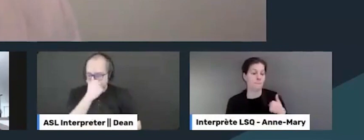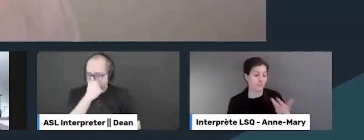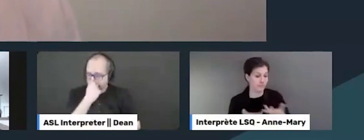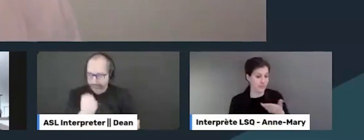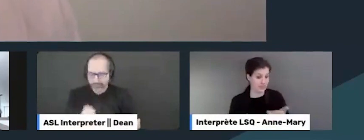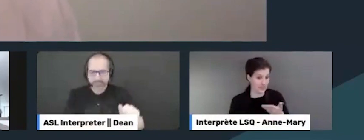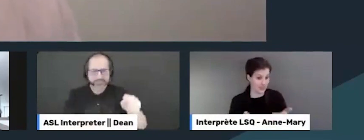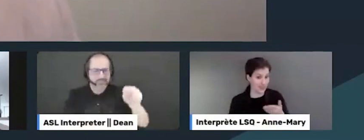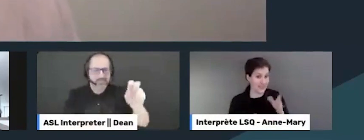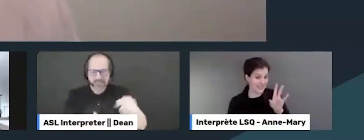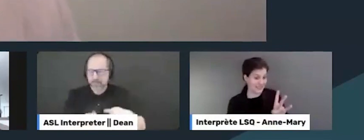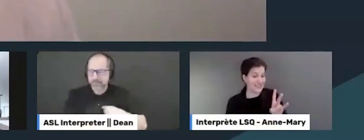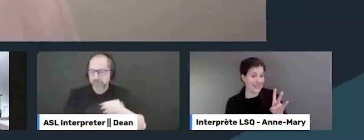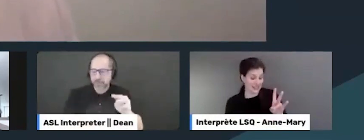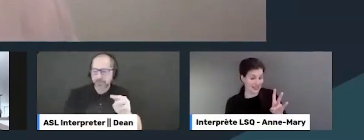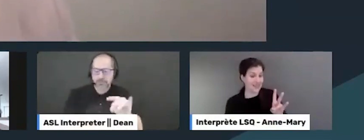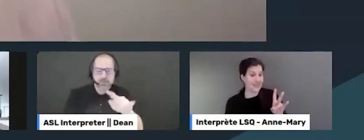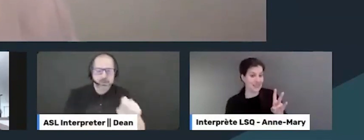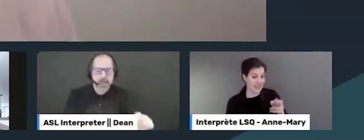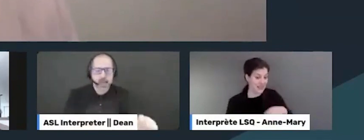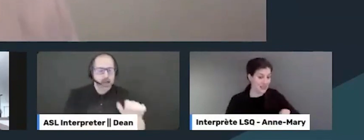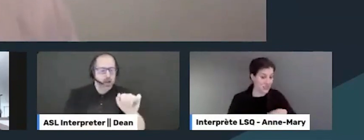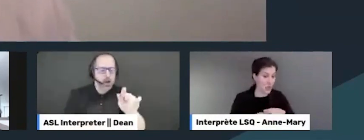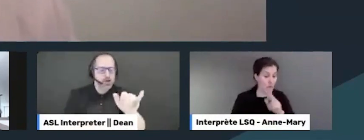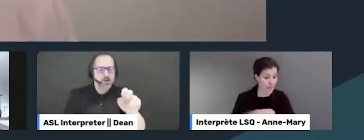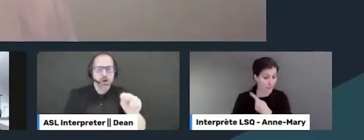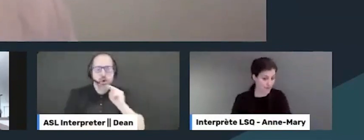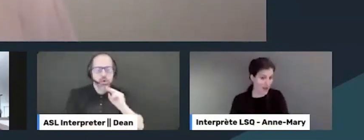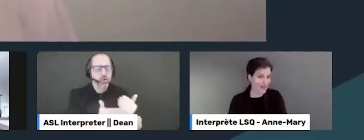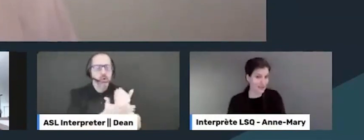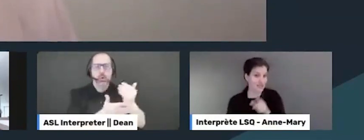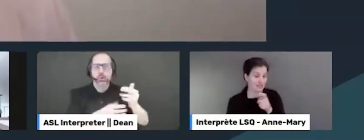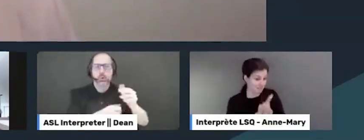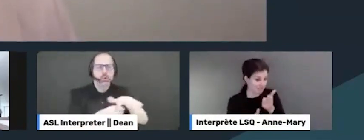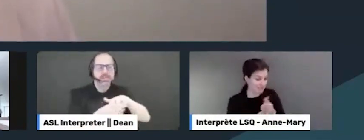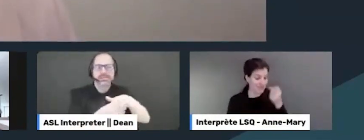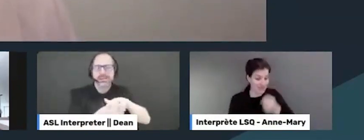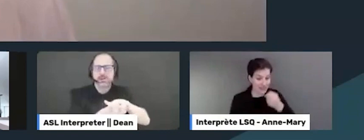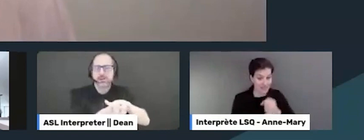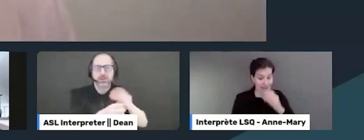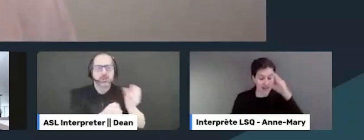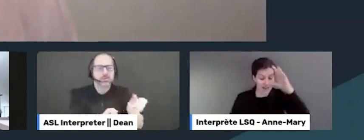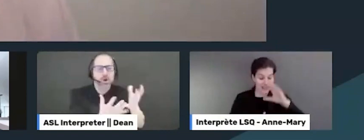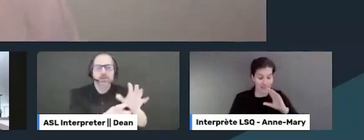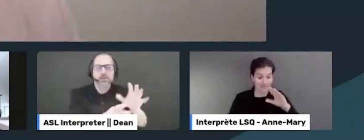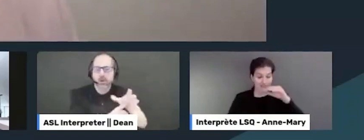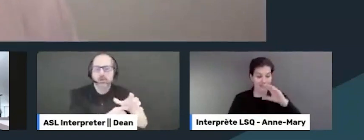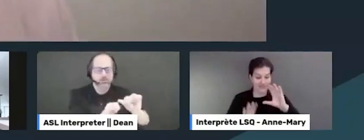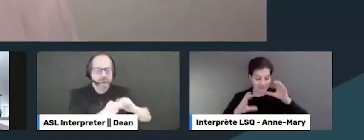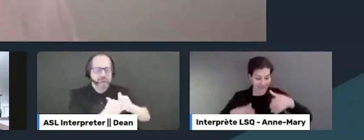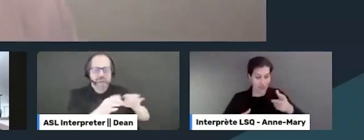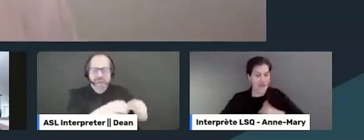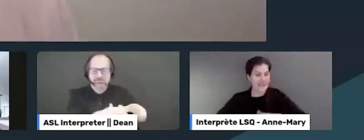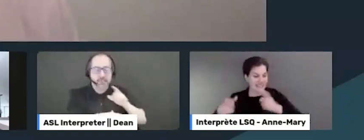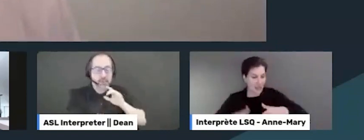je siège dans le Conseil consultatif culturel et je voudrais vous parler des réalités dans le